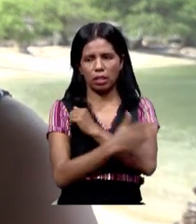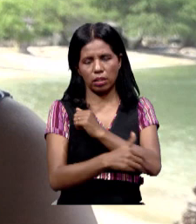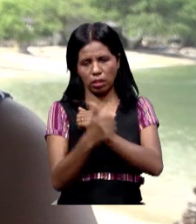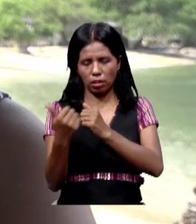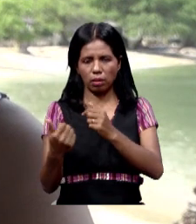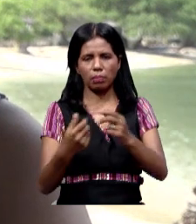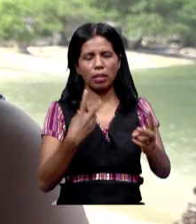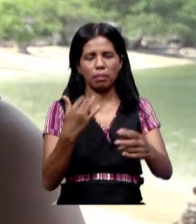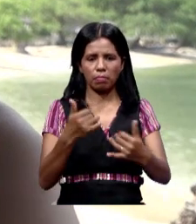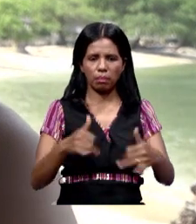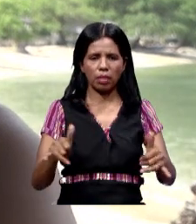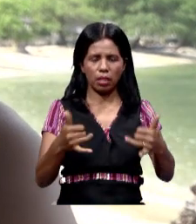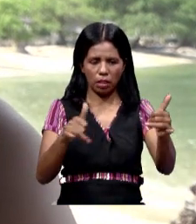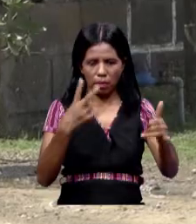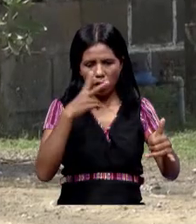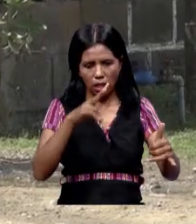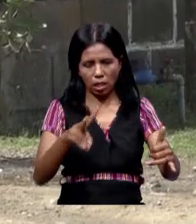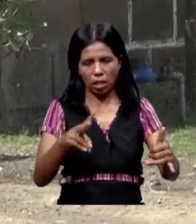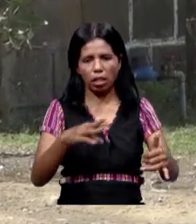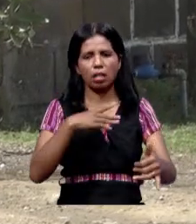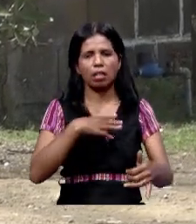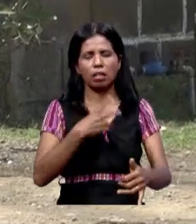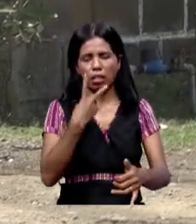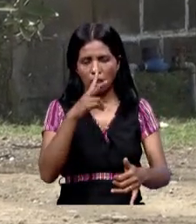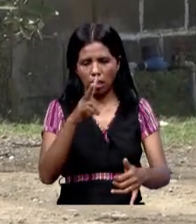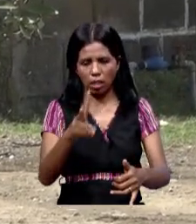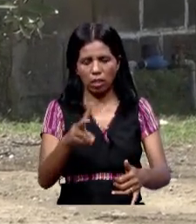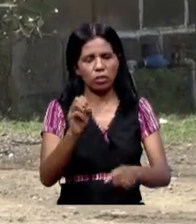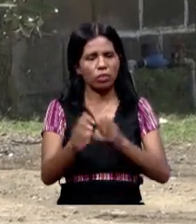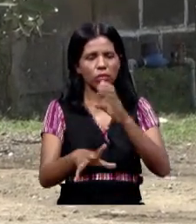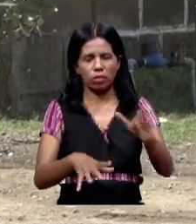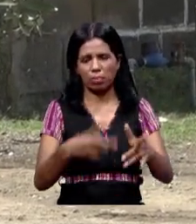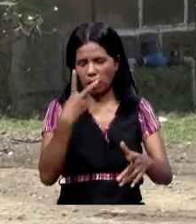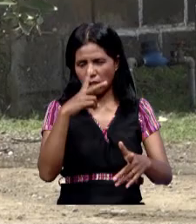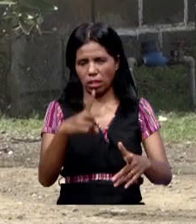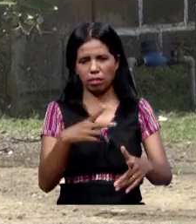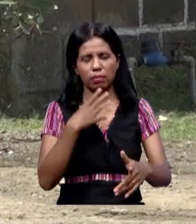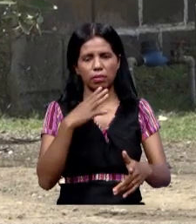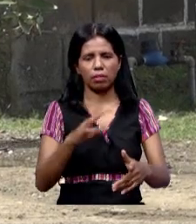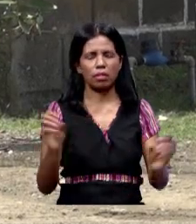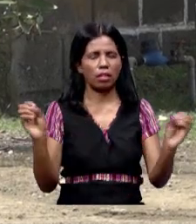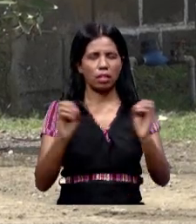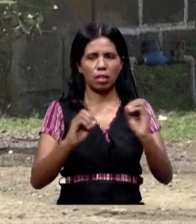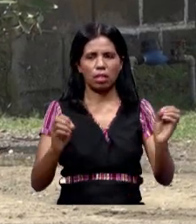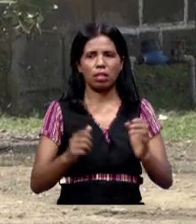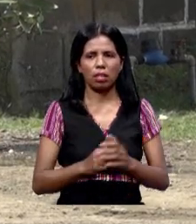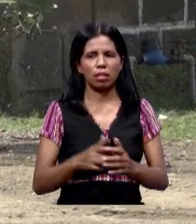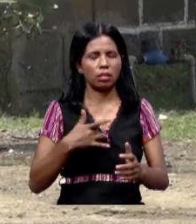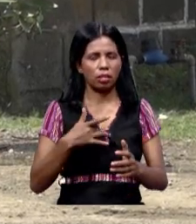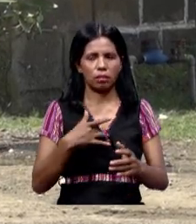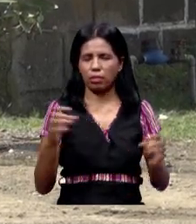pasia ruma ga me be ne ruma em so e le kara de em de ita e be ne dai be sentimento